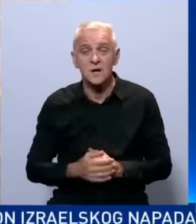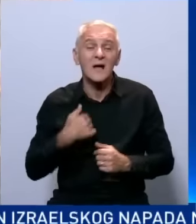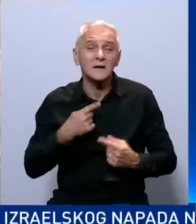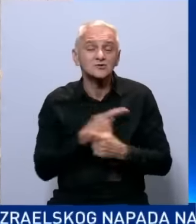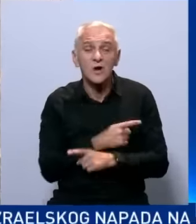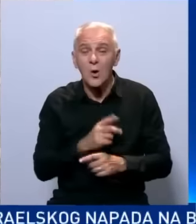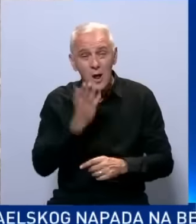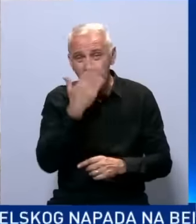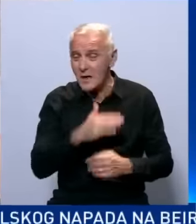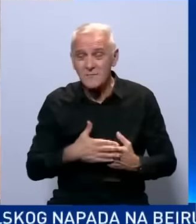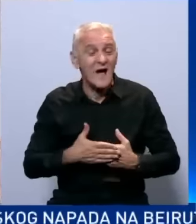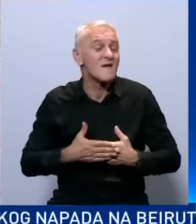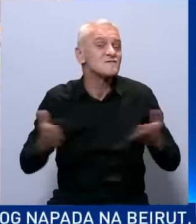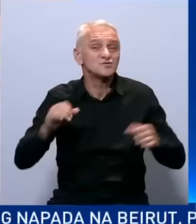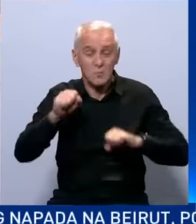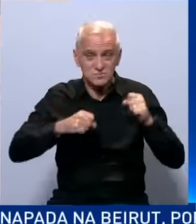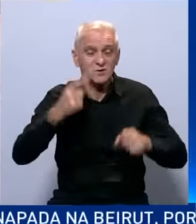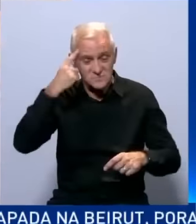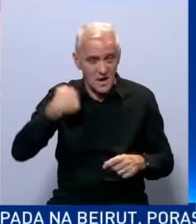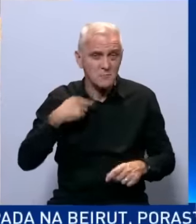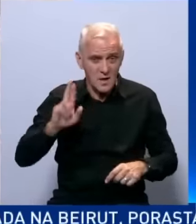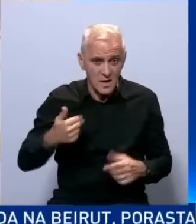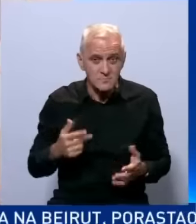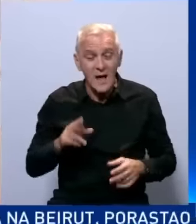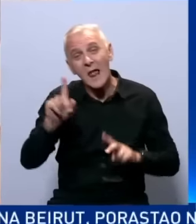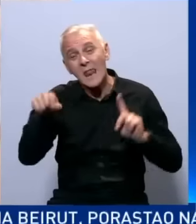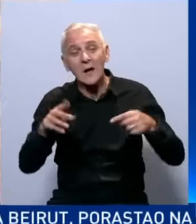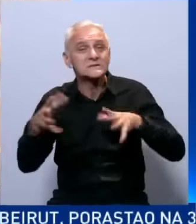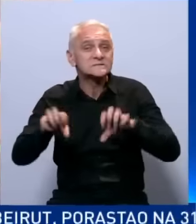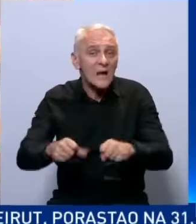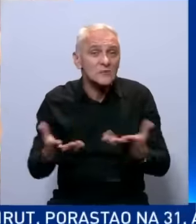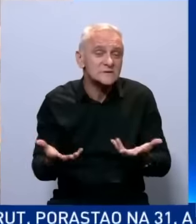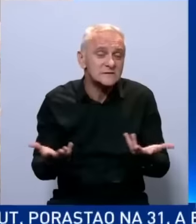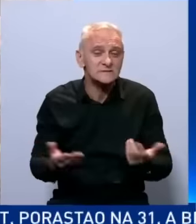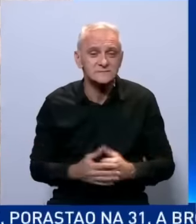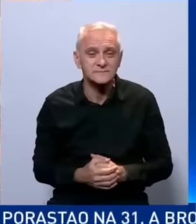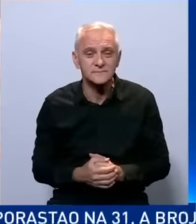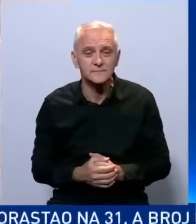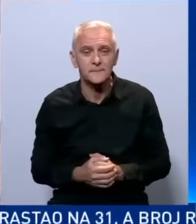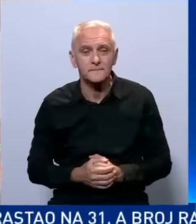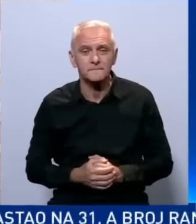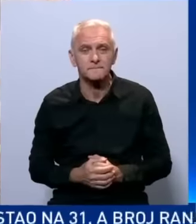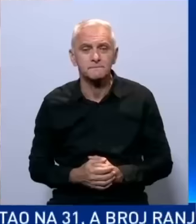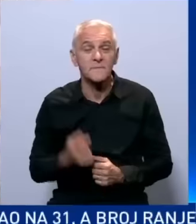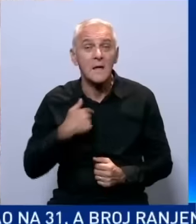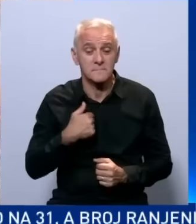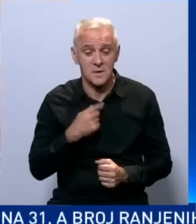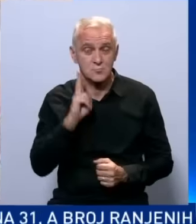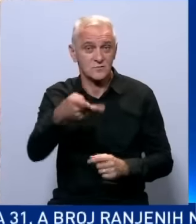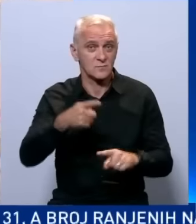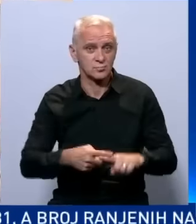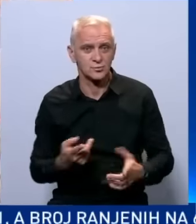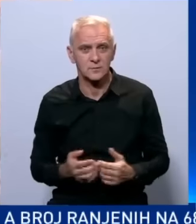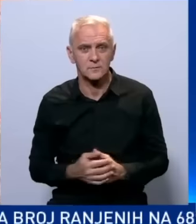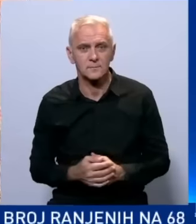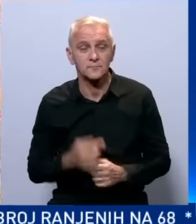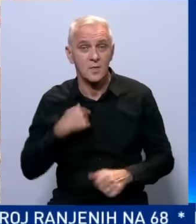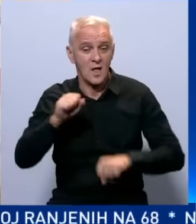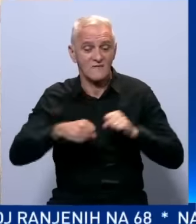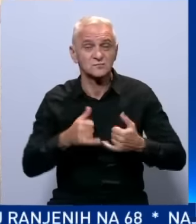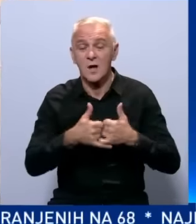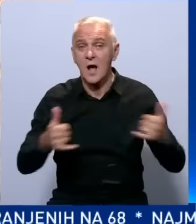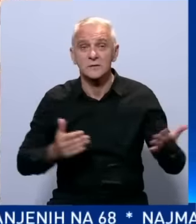više biciklista, znam da ih ima, vjerojatno neki možda zauzeti malo ili nešto. A meni je drugi put. Evo ja vozim kroz grad